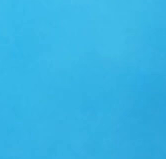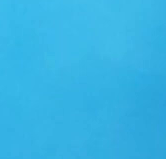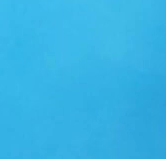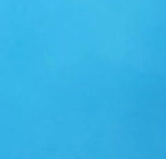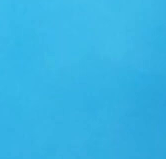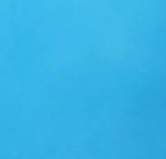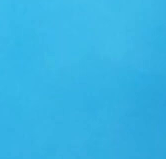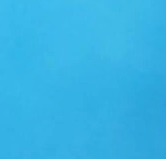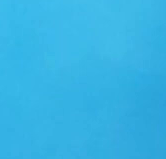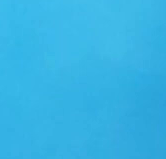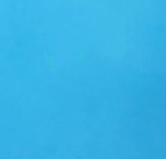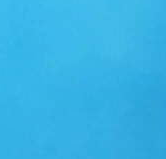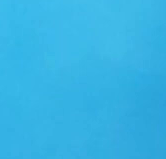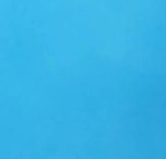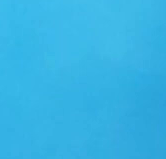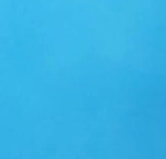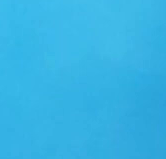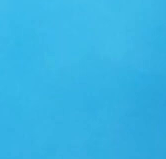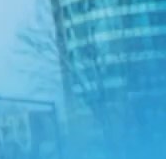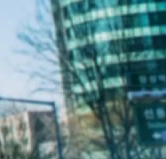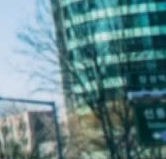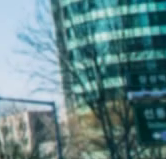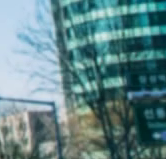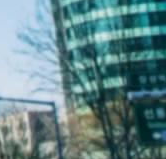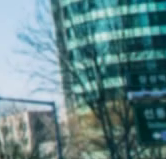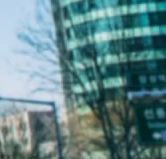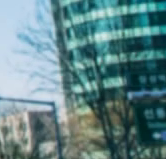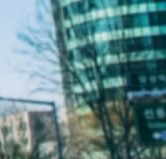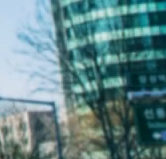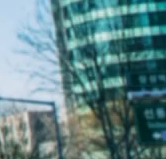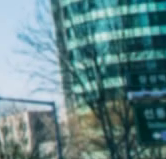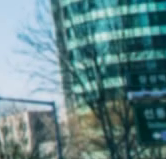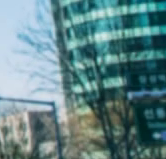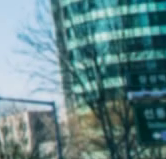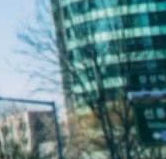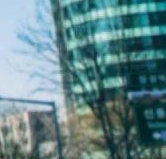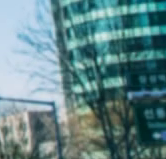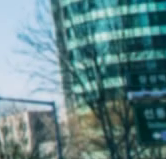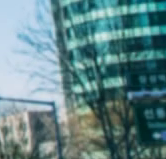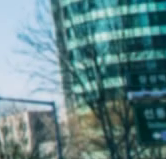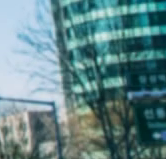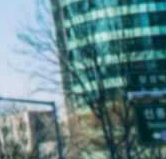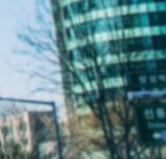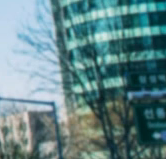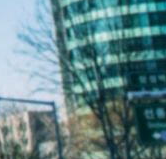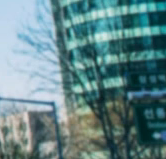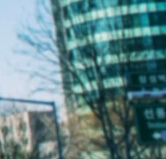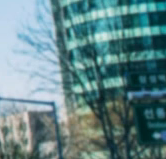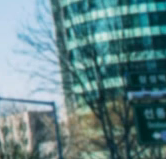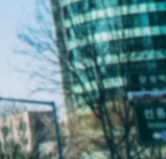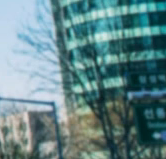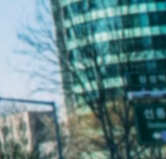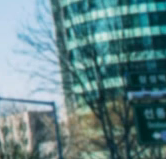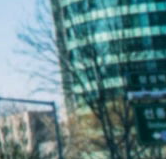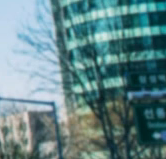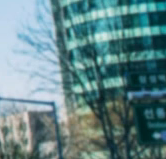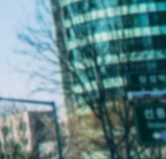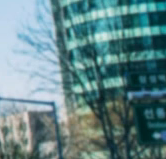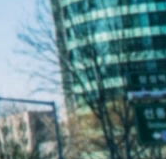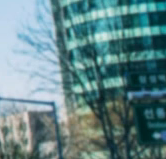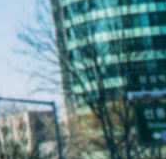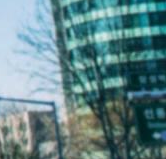모레는 한때 흐린 하늘을 보이겠습니다 북쪽에서 내려오는 공기의 영향으로 내일 전국적으로 영하권의